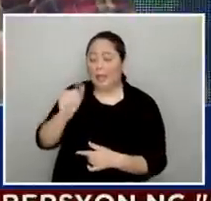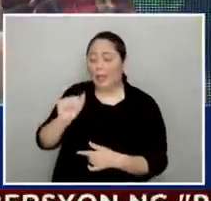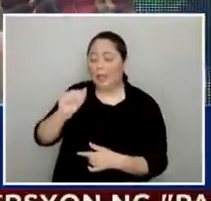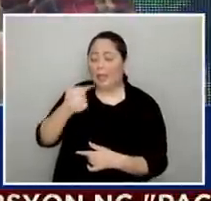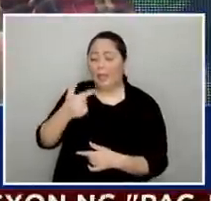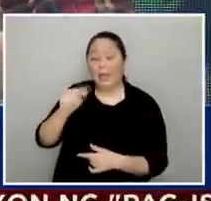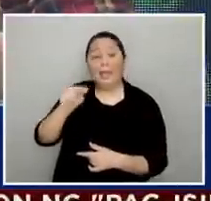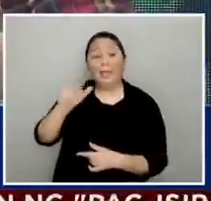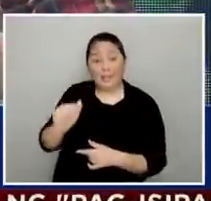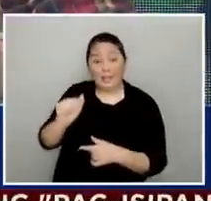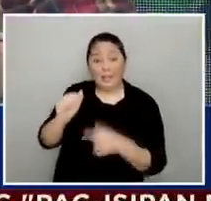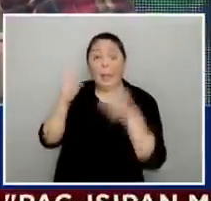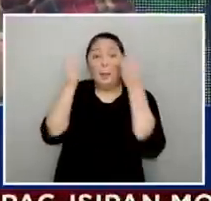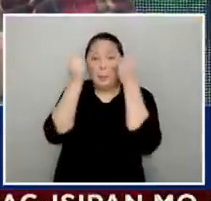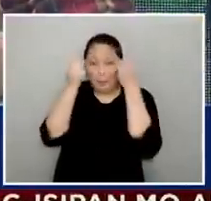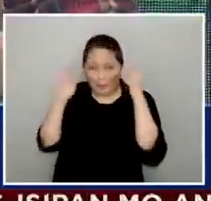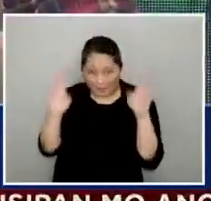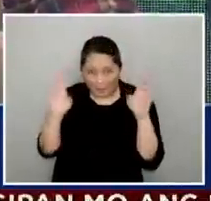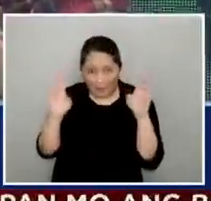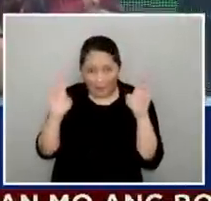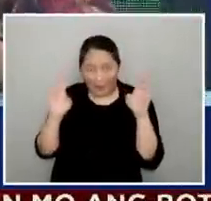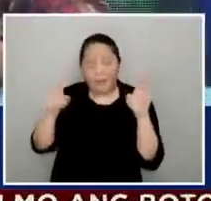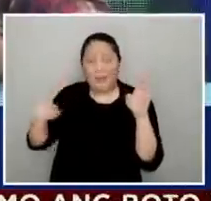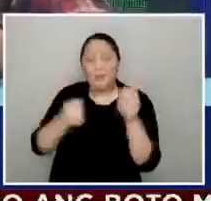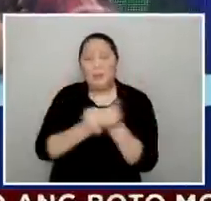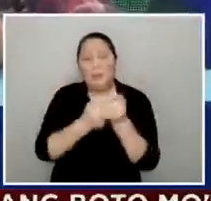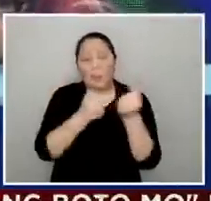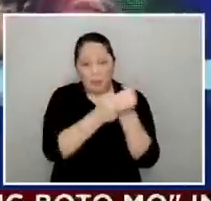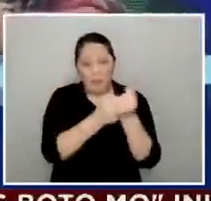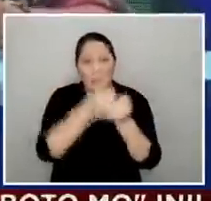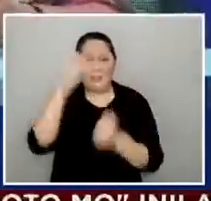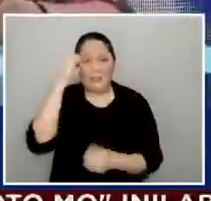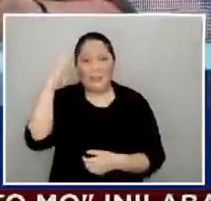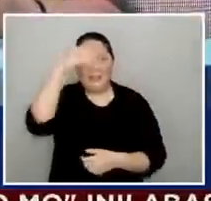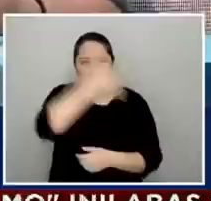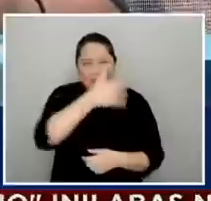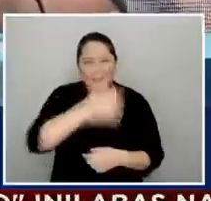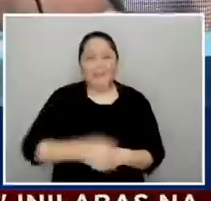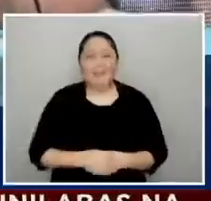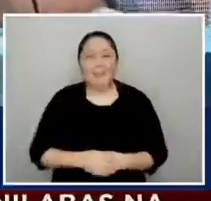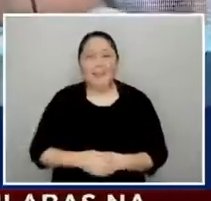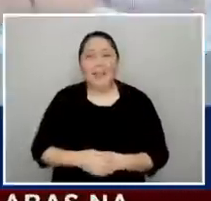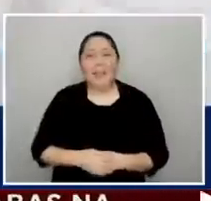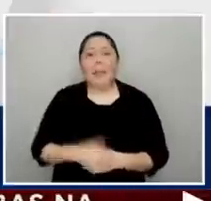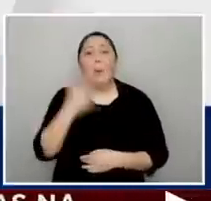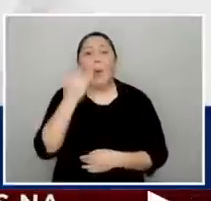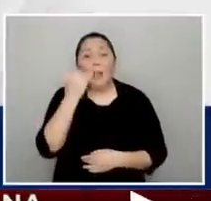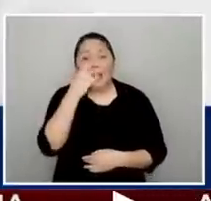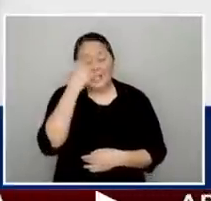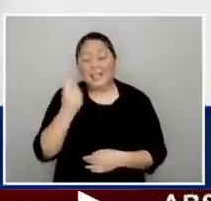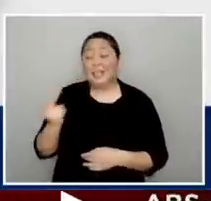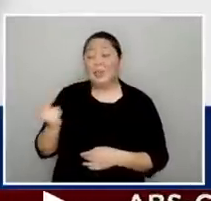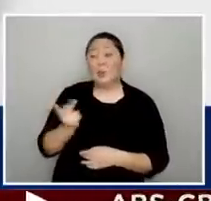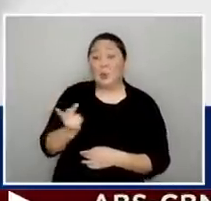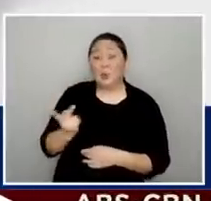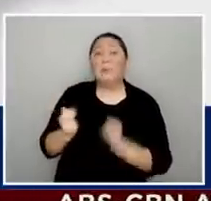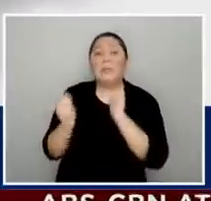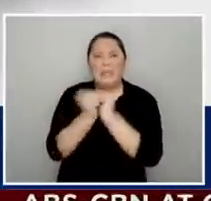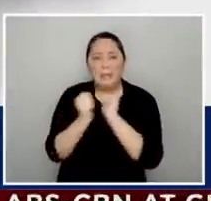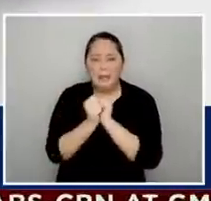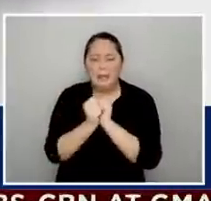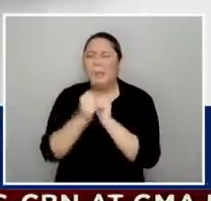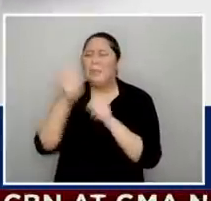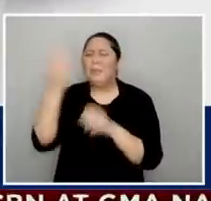taong nakatuwang ni Lacson si Raniola bilang eksperto sa pagkilatis ng pambansang budget at nagbitiw kamakailan sa